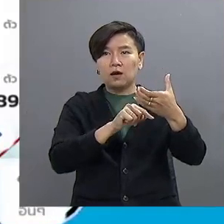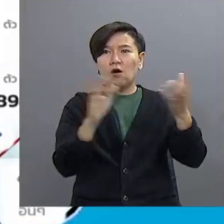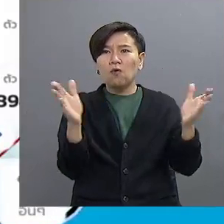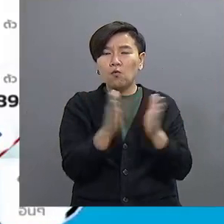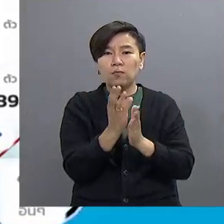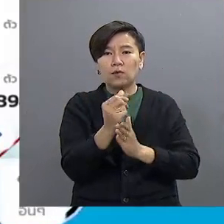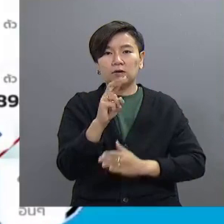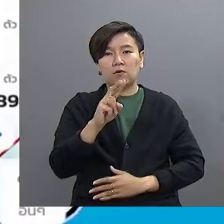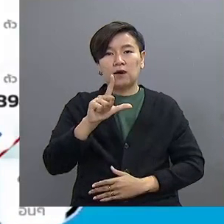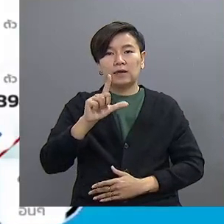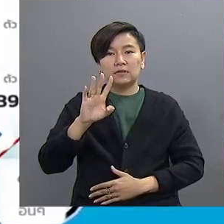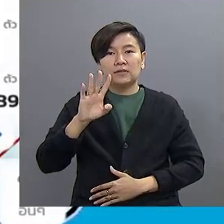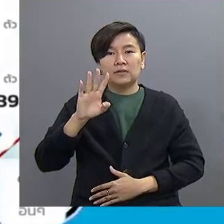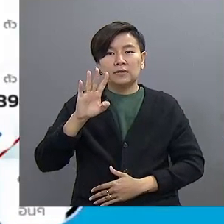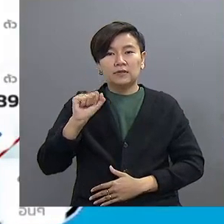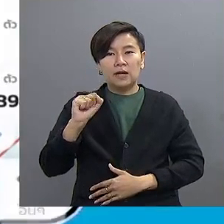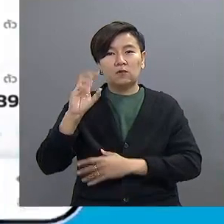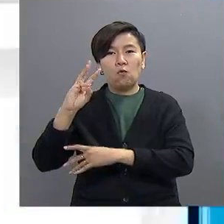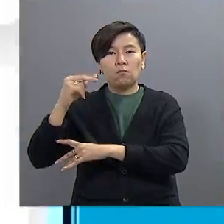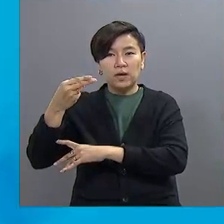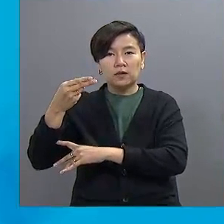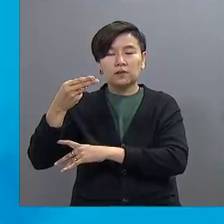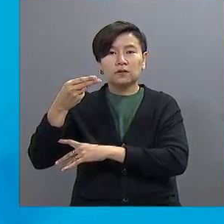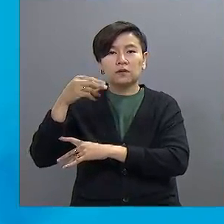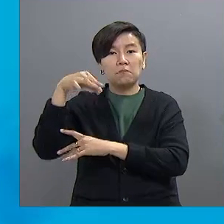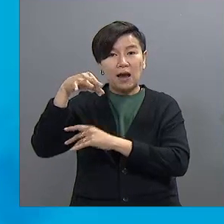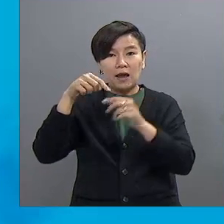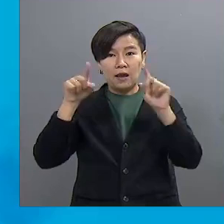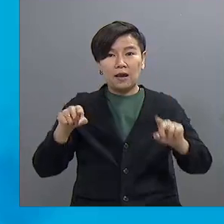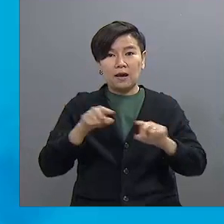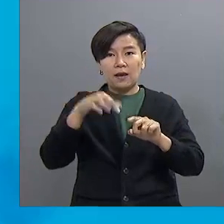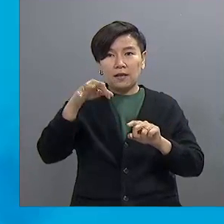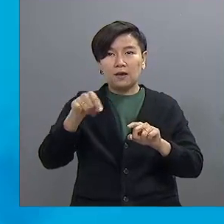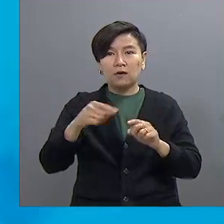2,460,000 ใบจำนวนผู้ซื้อสลากไป 610,000 กว่าคนจากจ